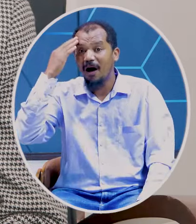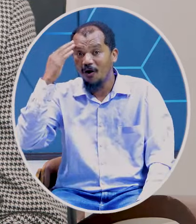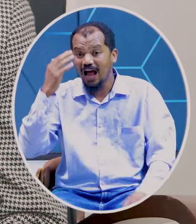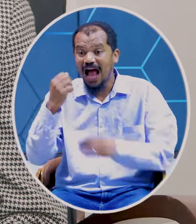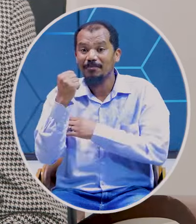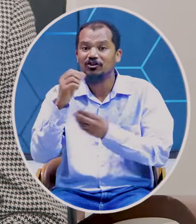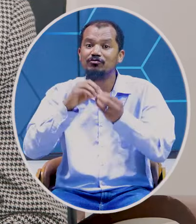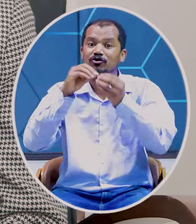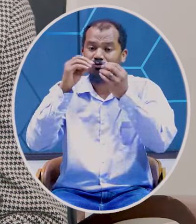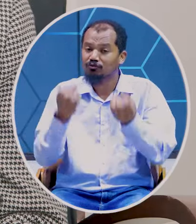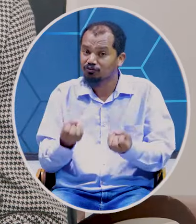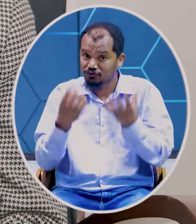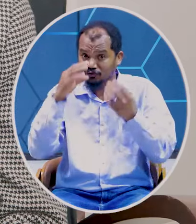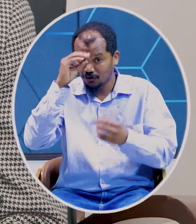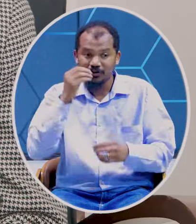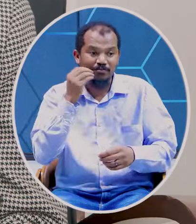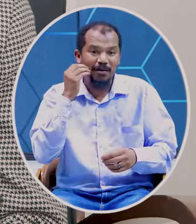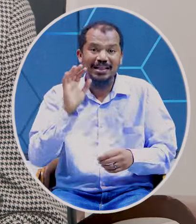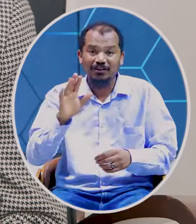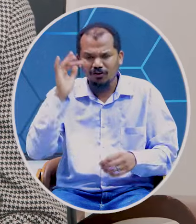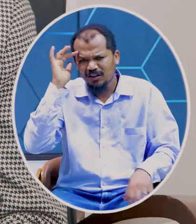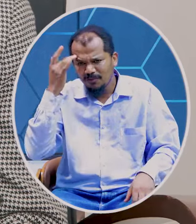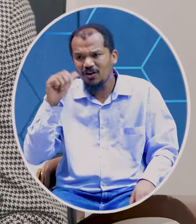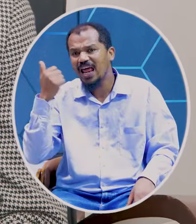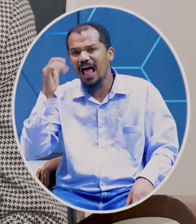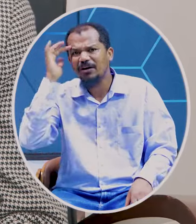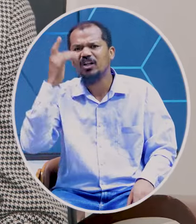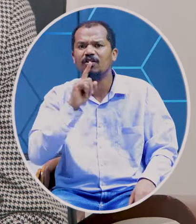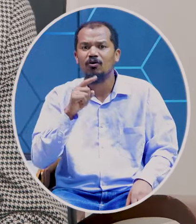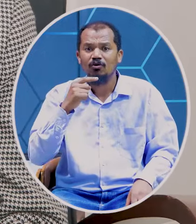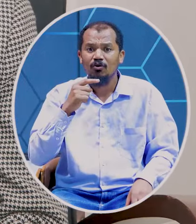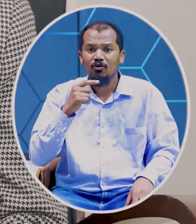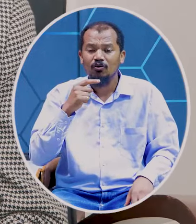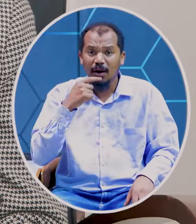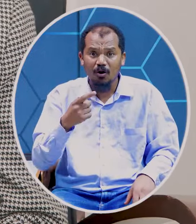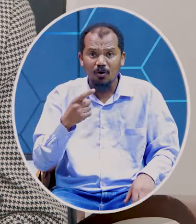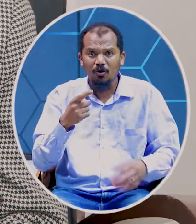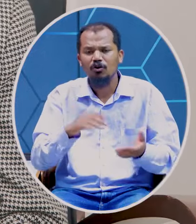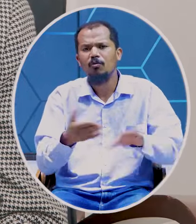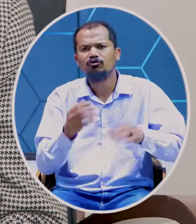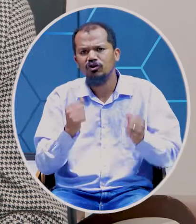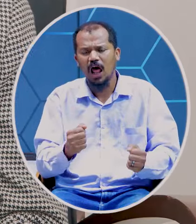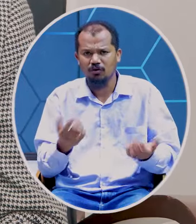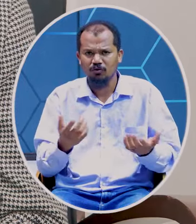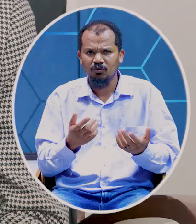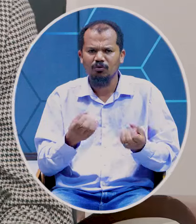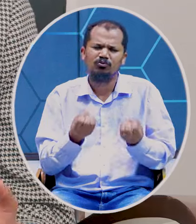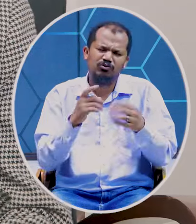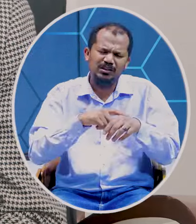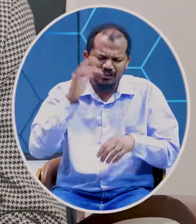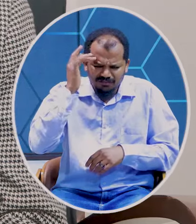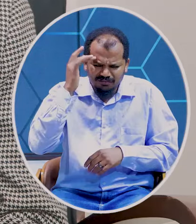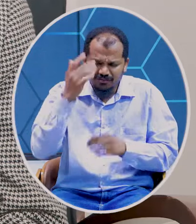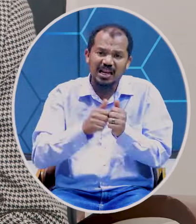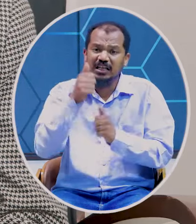የማወቅ አቅማችን መጨመሩ ብዙ ሰዎች በቤታቸው ታመው ወይም ሌላ በሽታ ነው ተብለው ታመው ሊሞቱ ይችላሉ ሊያልፉ ይችላሉ ወይም በጡ ብዙ